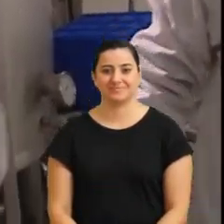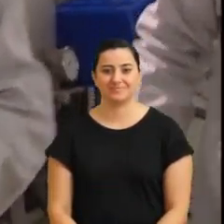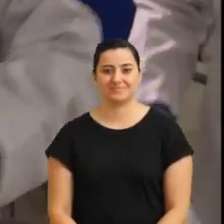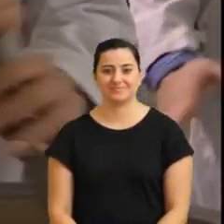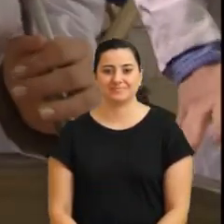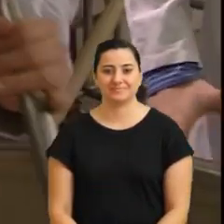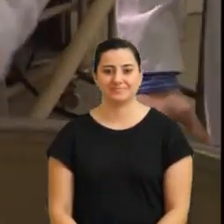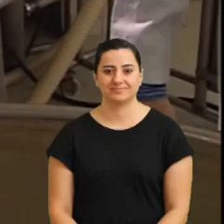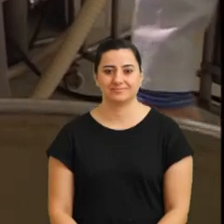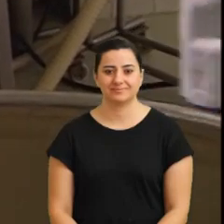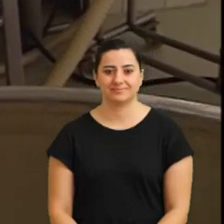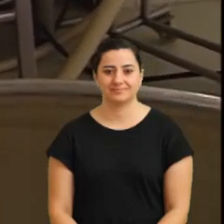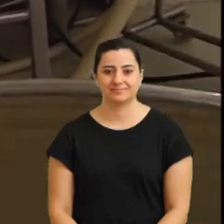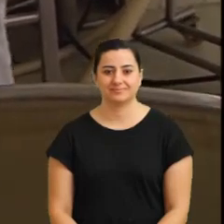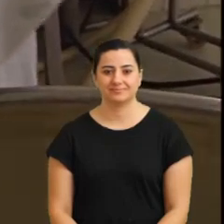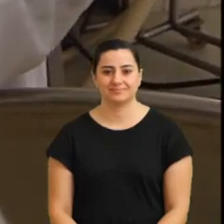Evet.